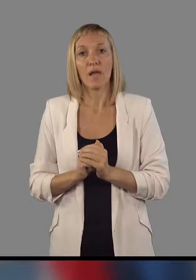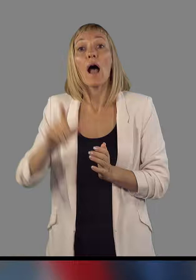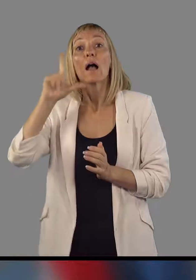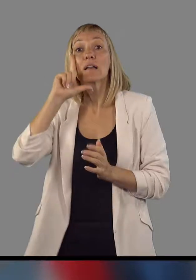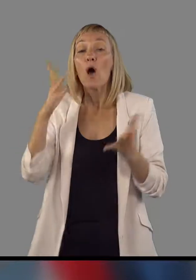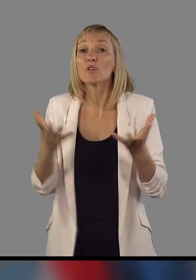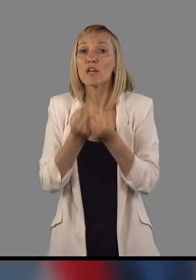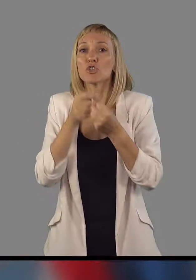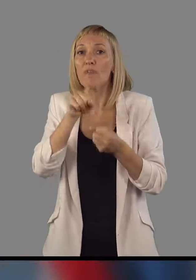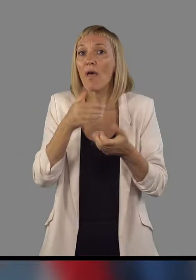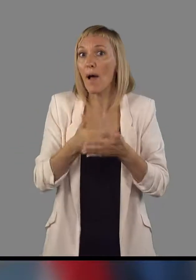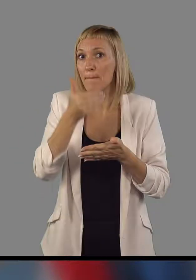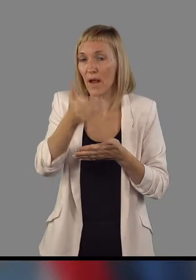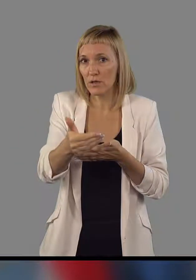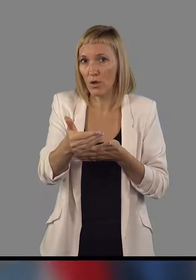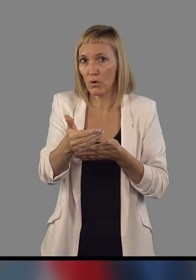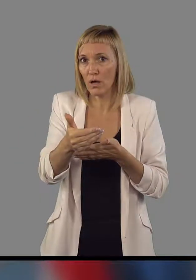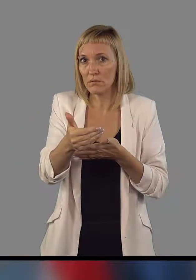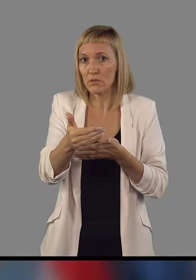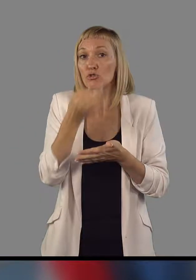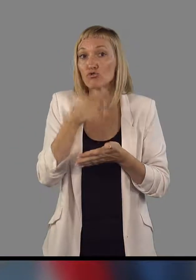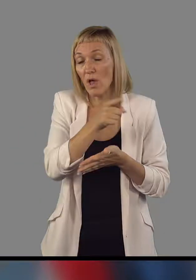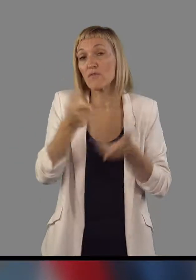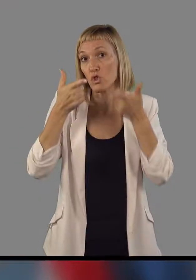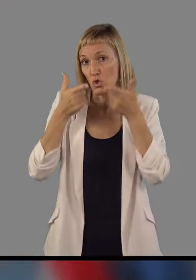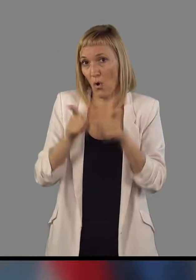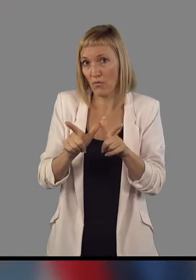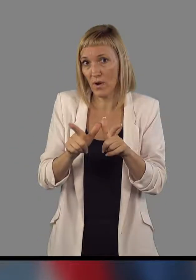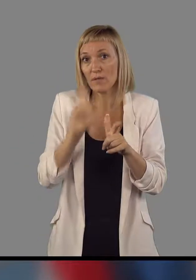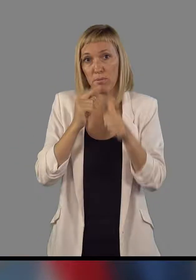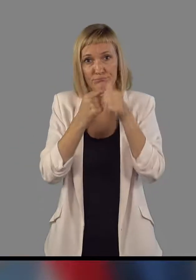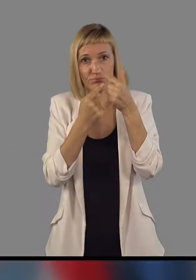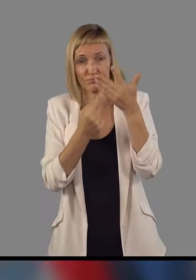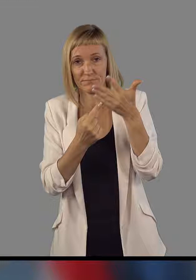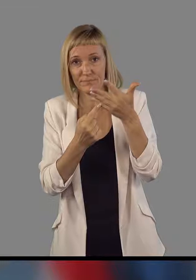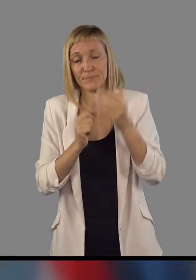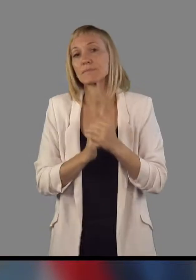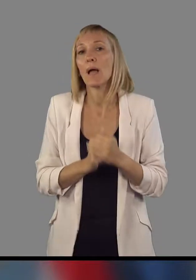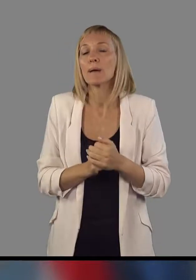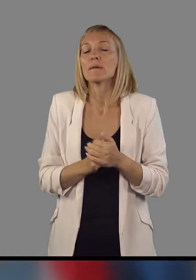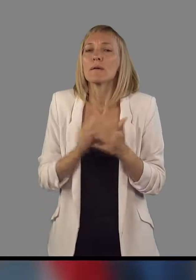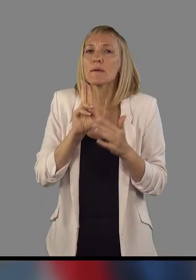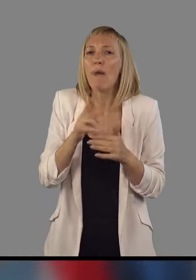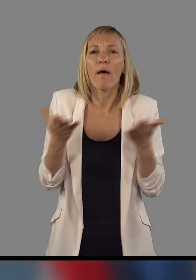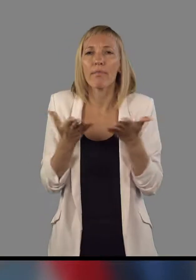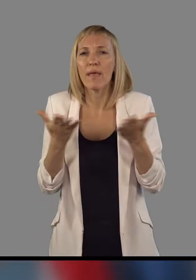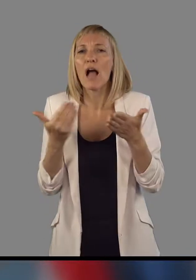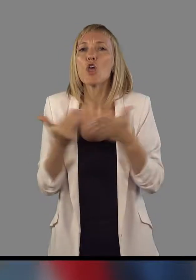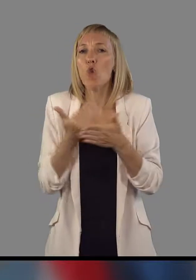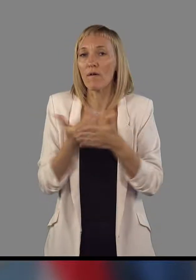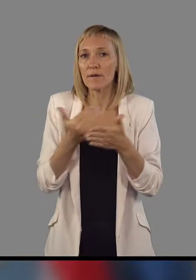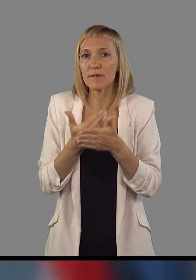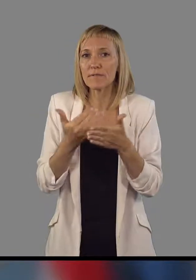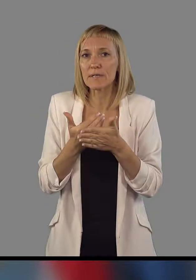Poglavitne rešitve tega predloga, če dovolite, bi naštel. Gre za nekaj